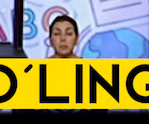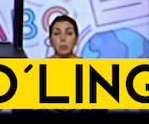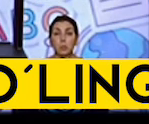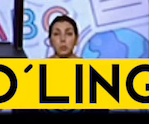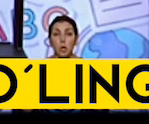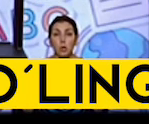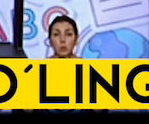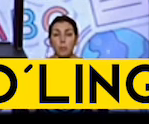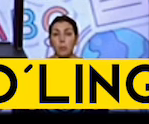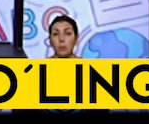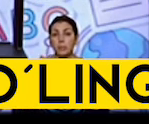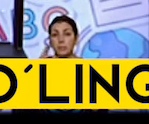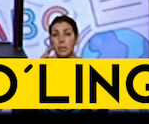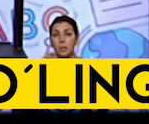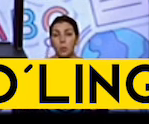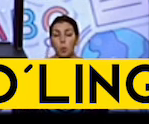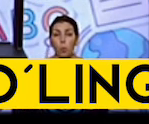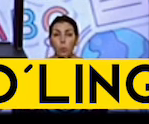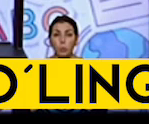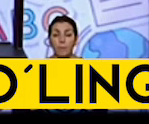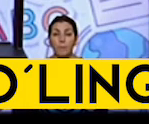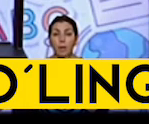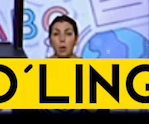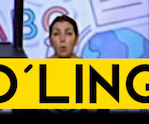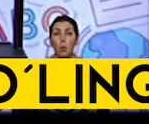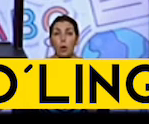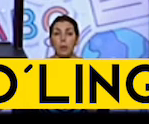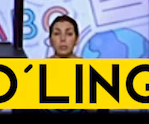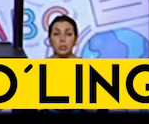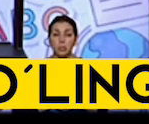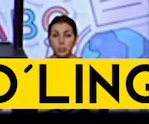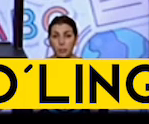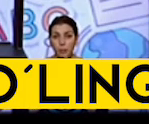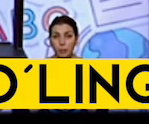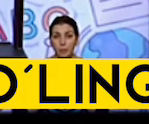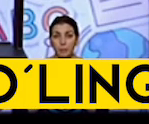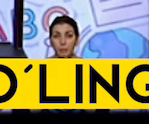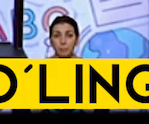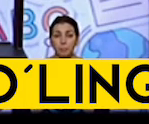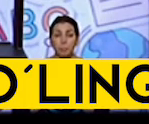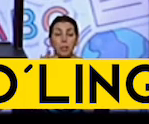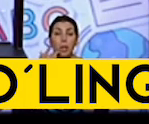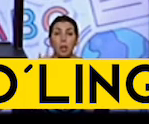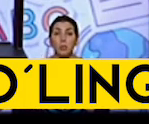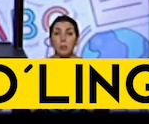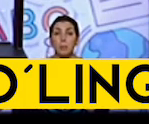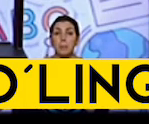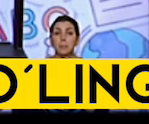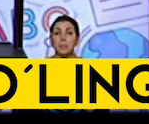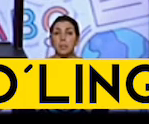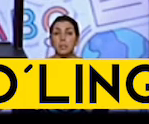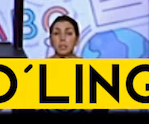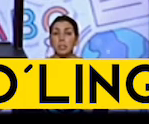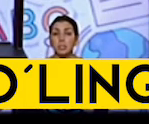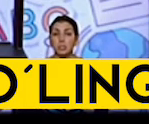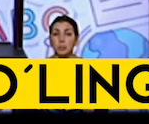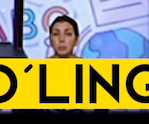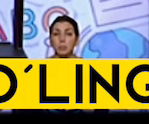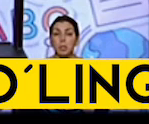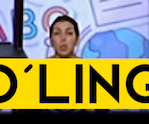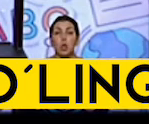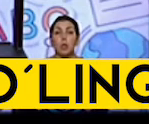ochib, bugungi sanani qo'ying va lug'at ishiga tayyorlaning. Demak, har doimgidek qiladigan ishimiz